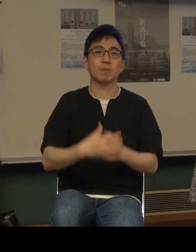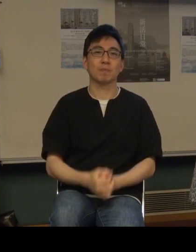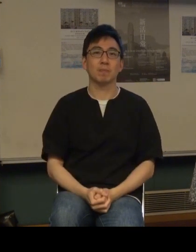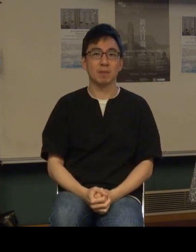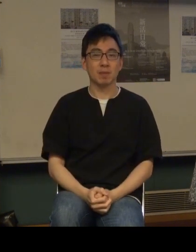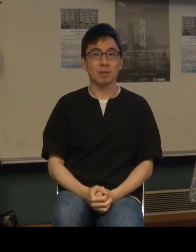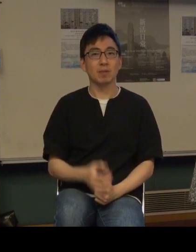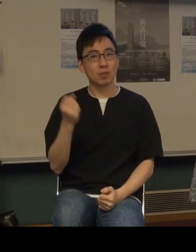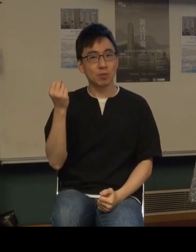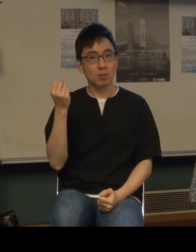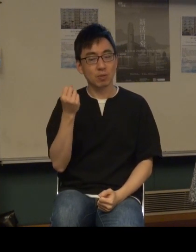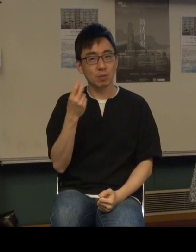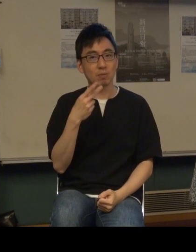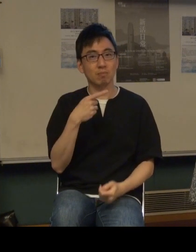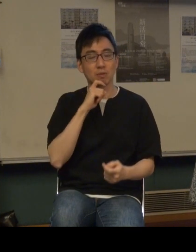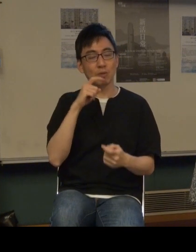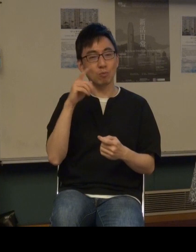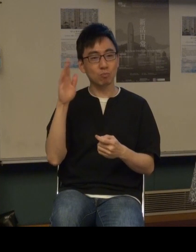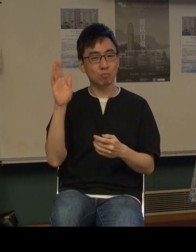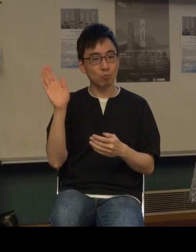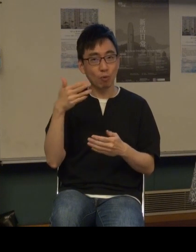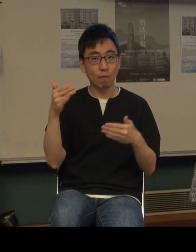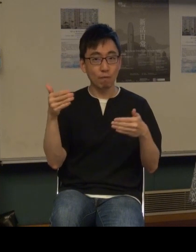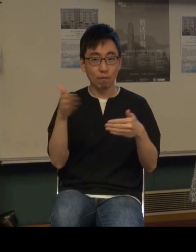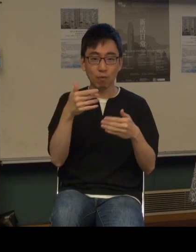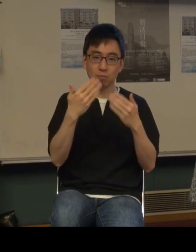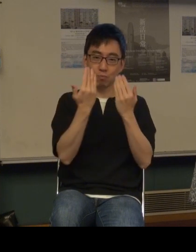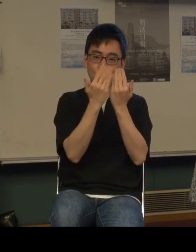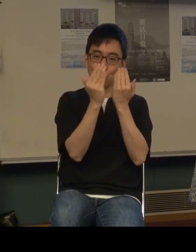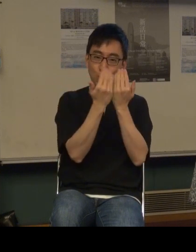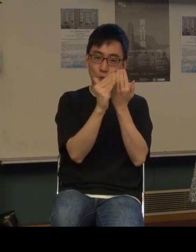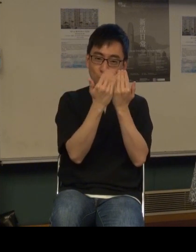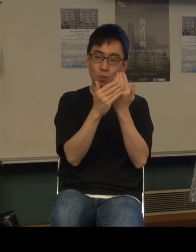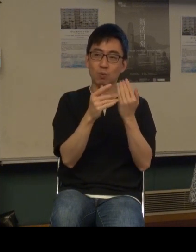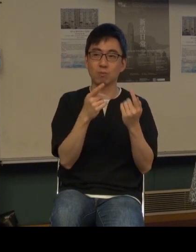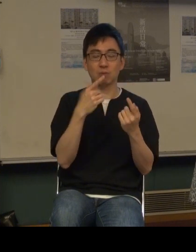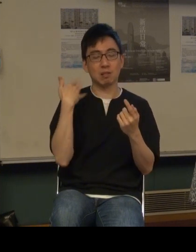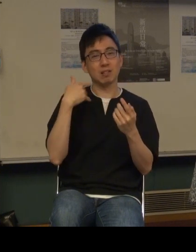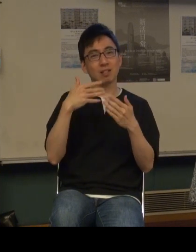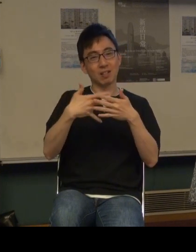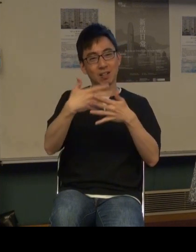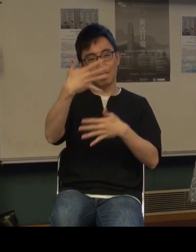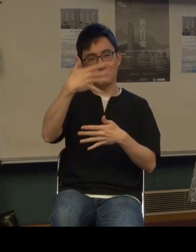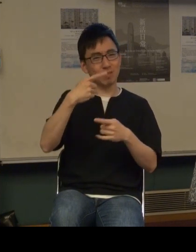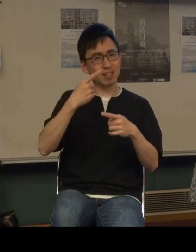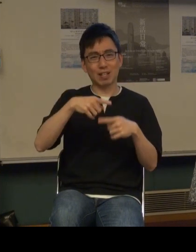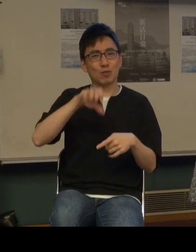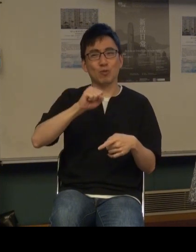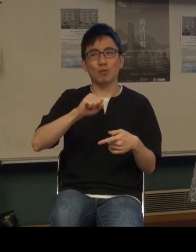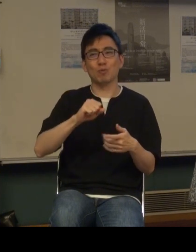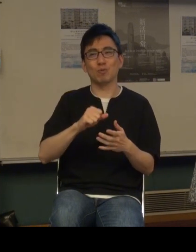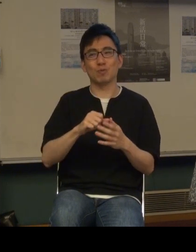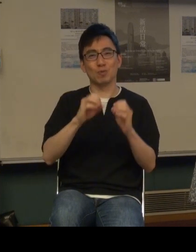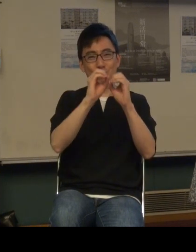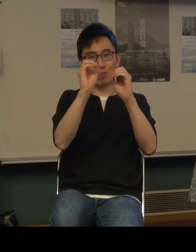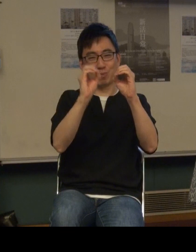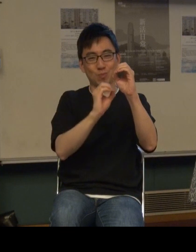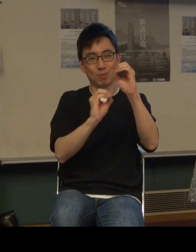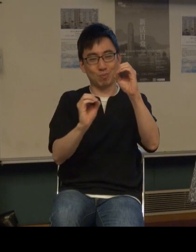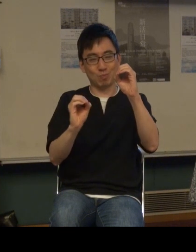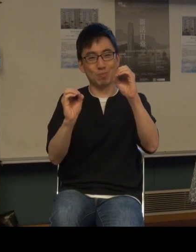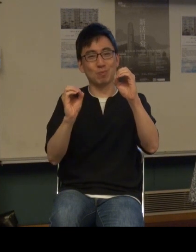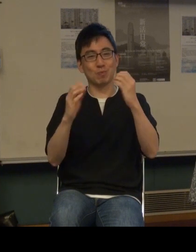同埋咧，佢係有一系列嘅呢啲咁嘅通風窗咧，都係當時嘅建築物，即係好實用嘅一個處理方法啦。用遮